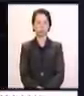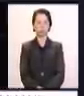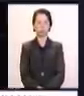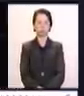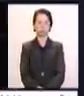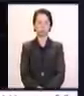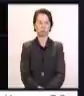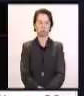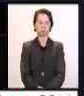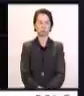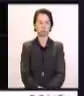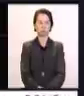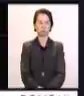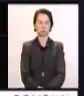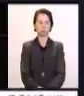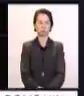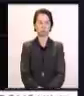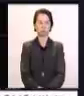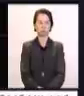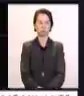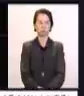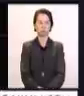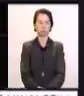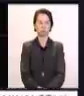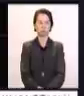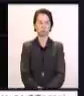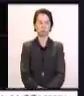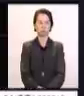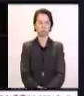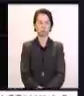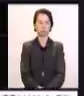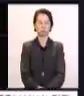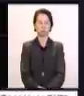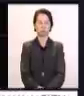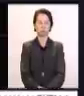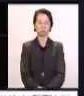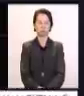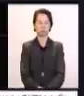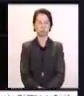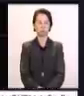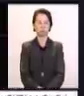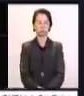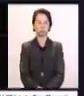큰 경기에 경험이 많지 못하는 단점은 분명히 있습니다. 그렇지만은